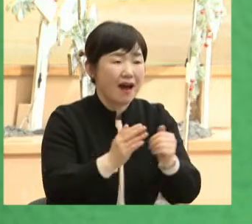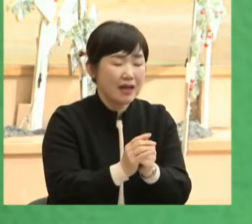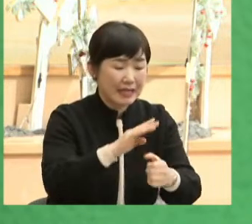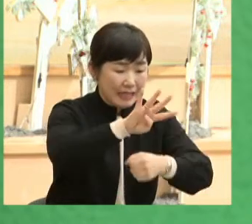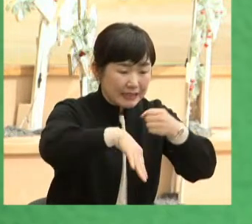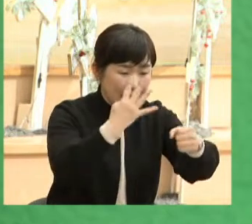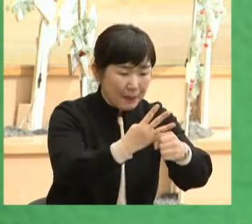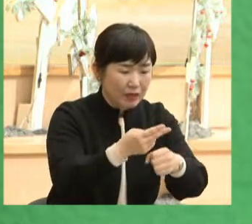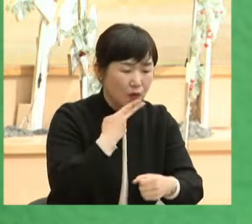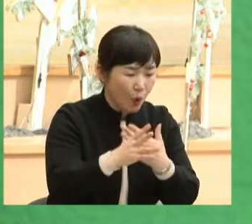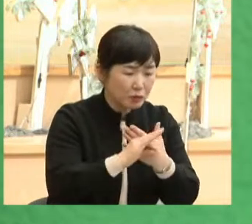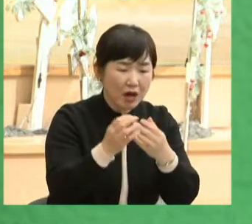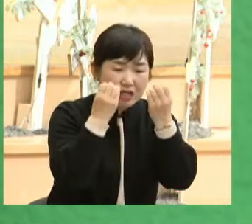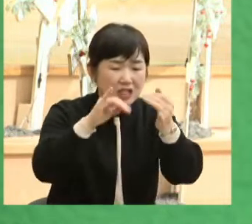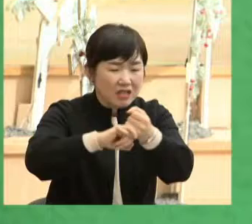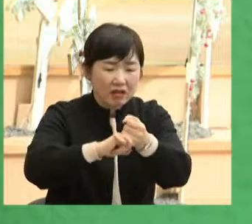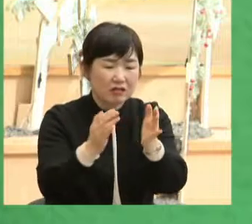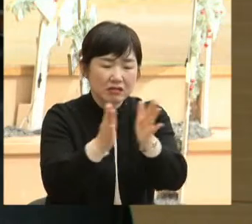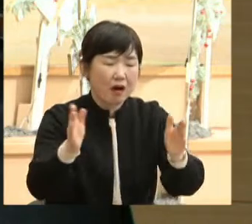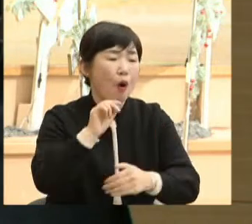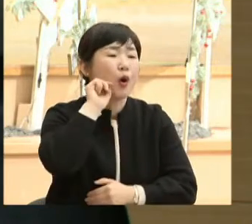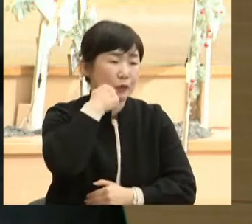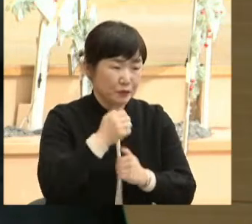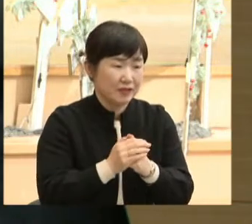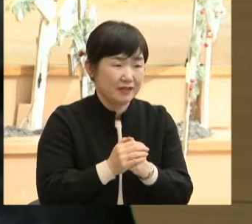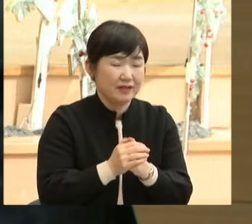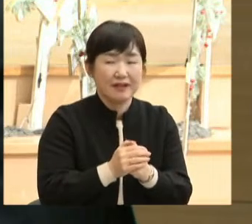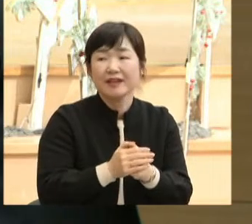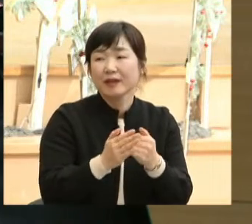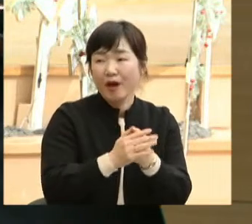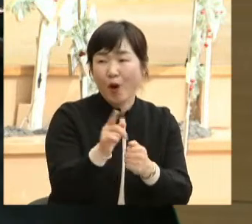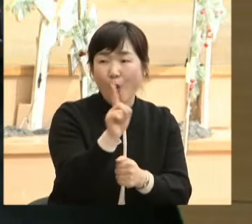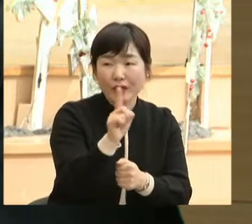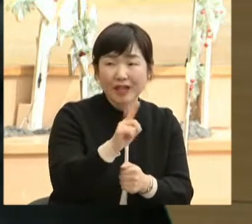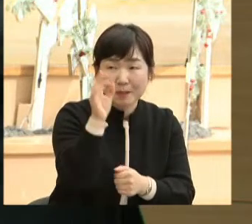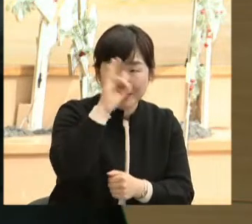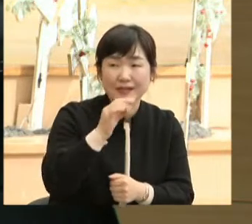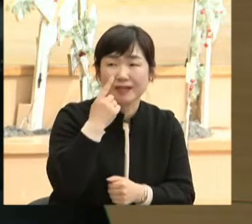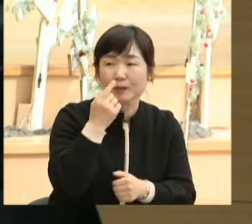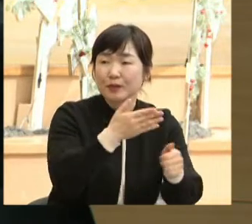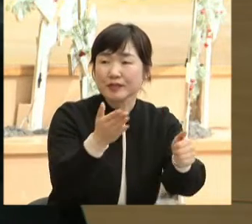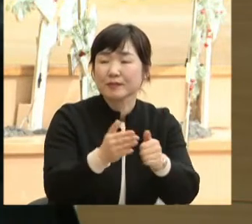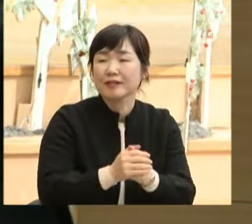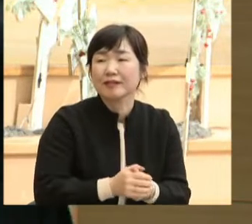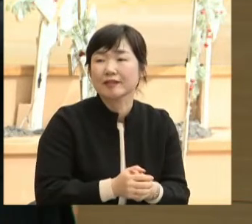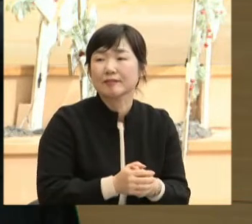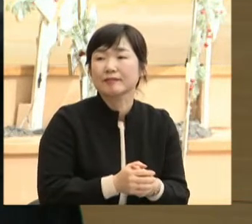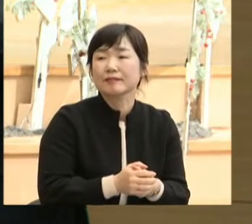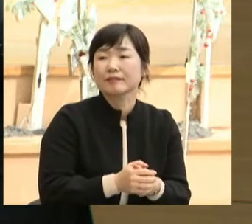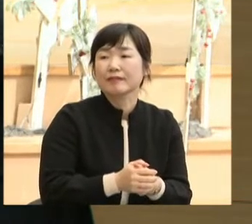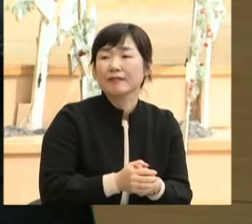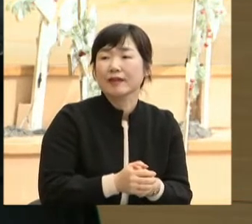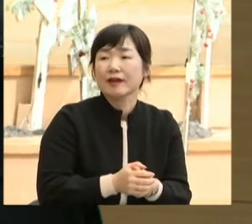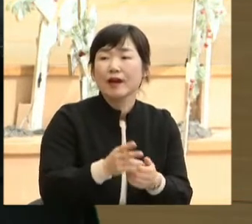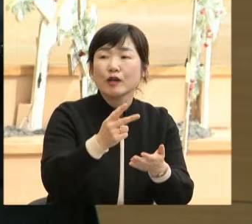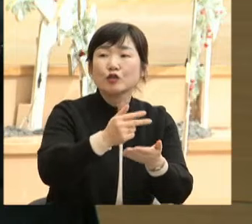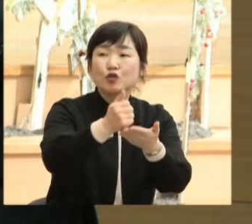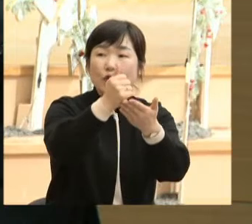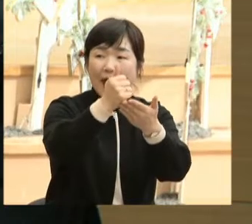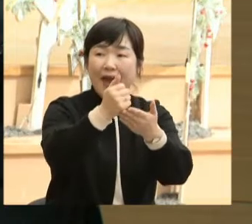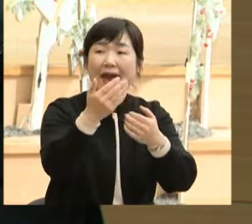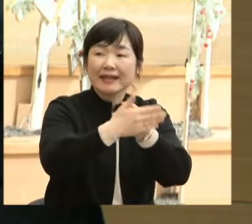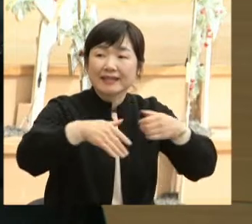시작되지 않는 거예요 어디가 그런가 함 볼까요 11장 11절 있습니다 시장